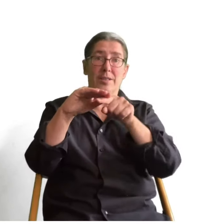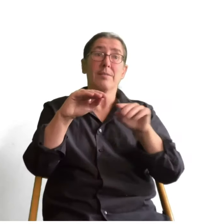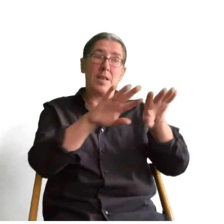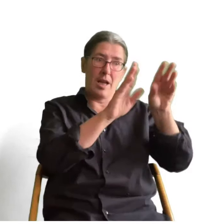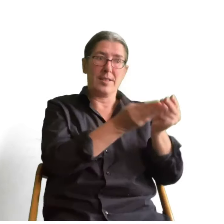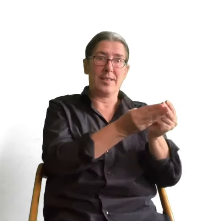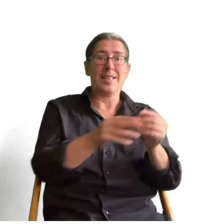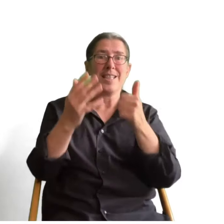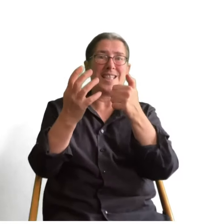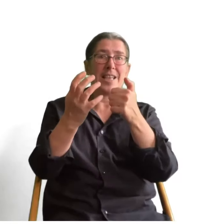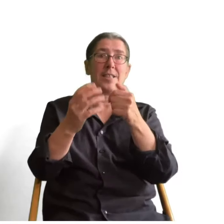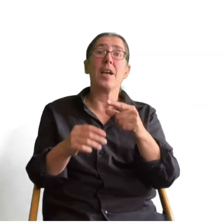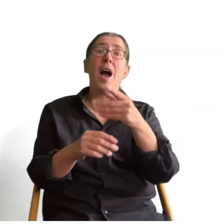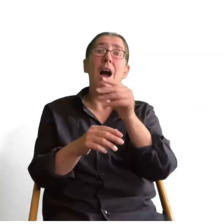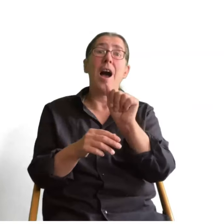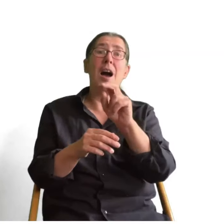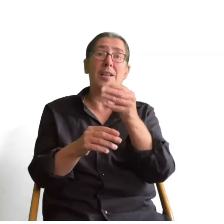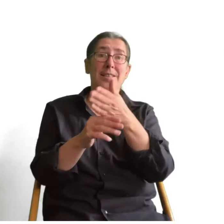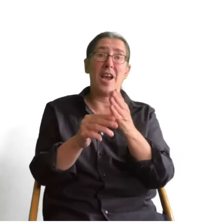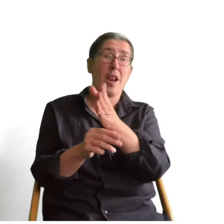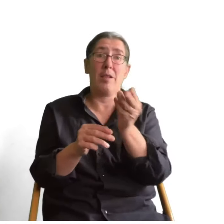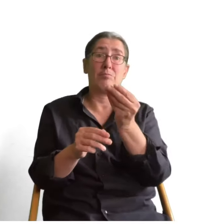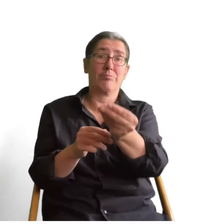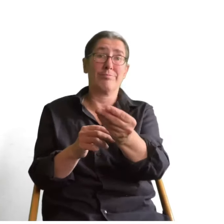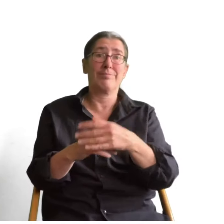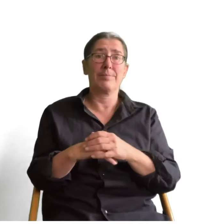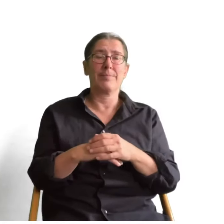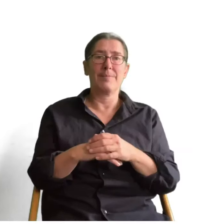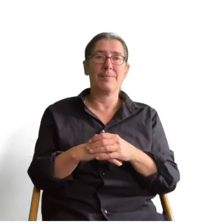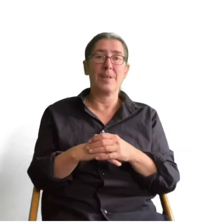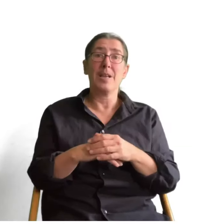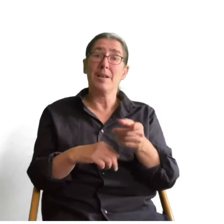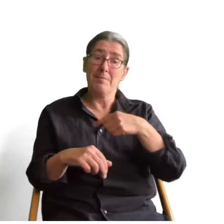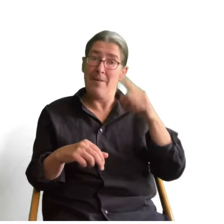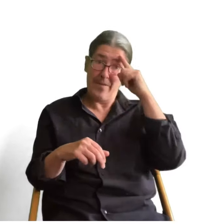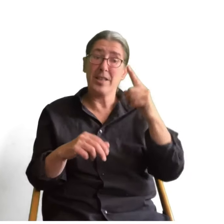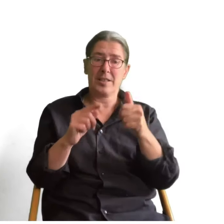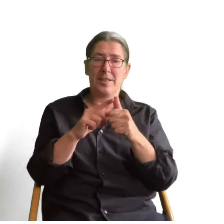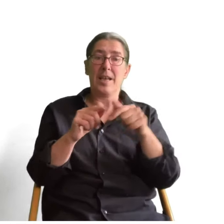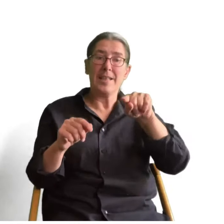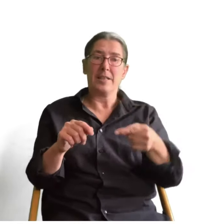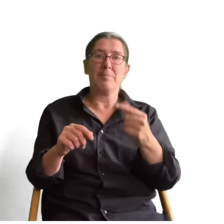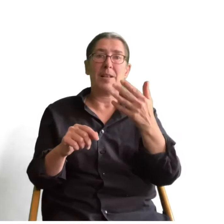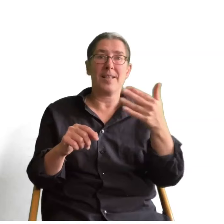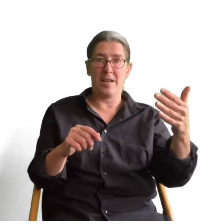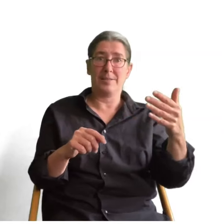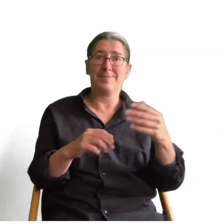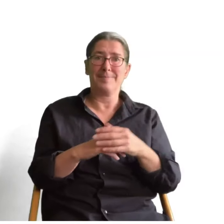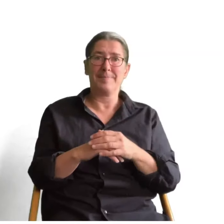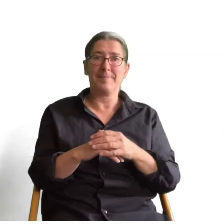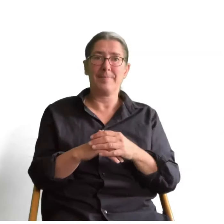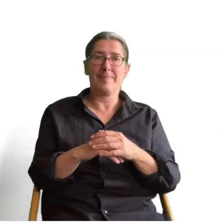Ganze. Und die 60 ist ja ein Anteil davon. Okay, und wir wissen auch, dass man